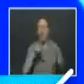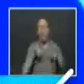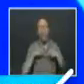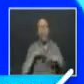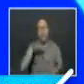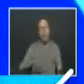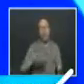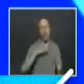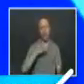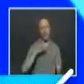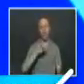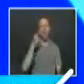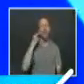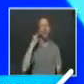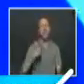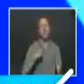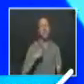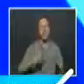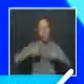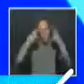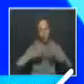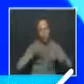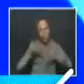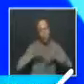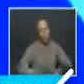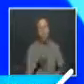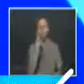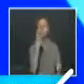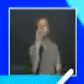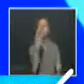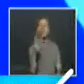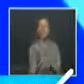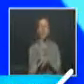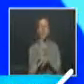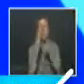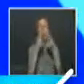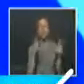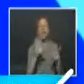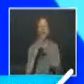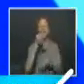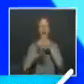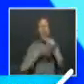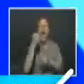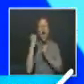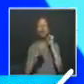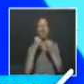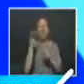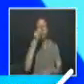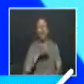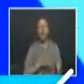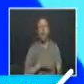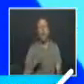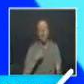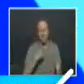לשקר, הילד שלי לא שמע ממני מהיום שהוא נולד מילת שקר, ולא משנה כמה שאלה קשה הוא שאל. כשאתה